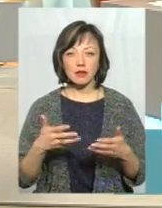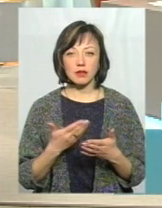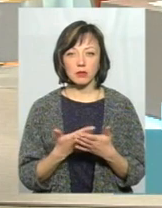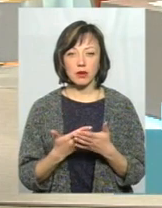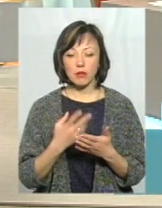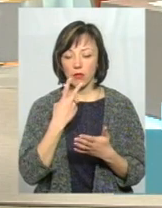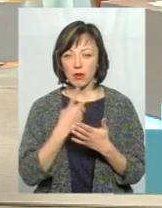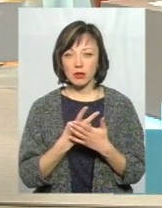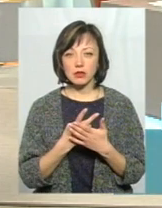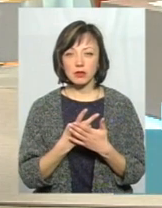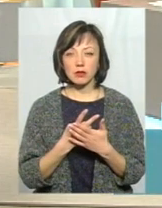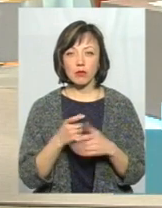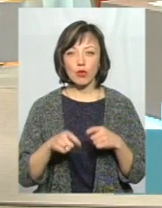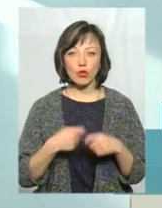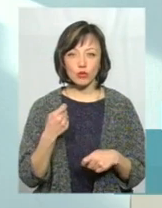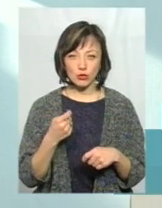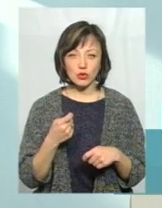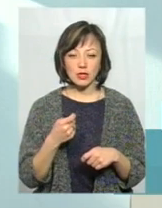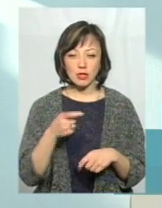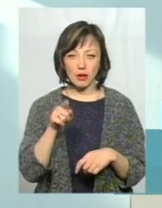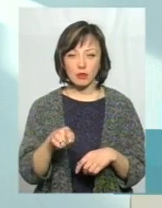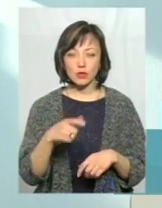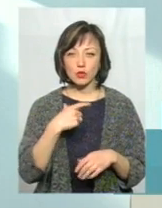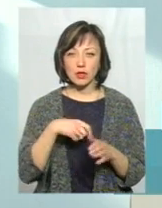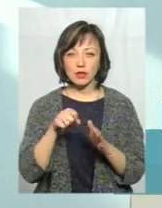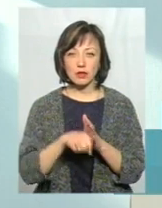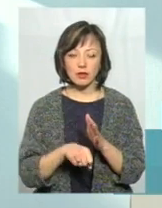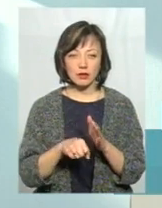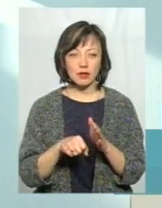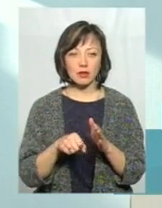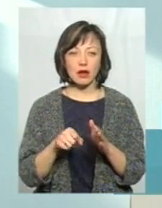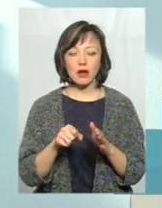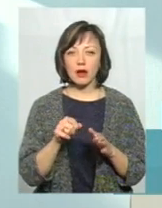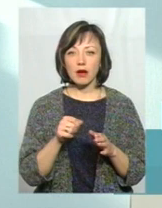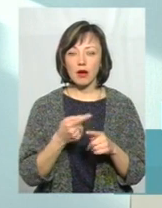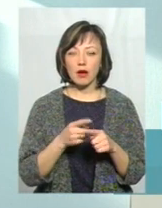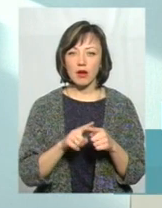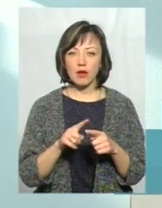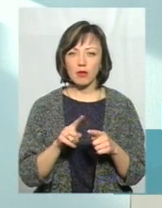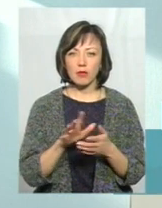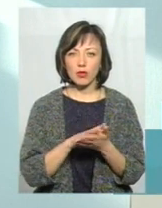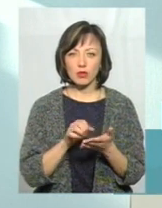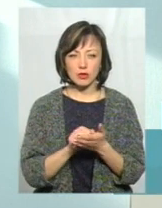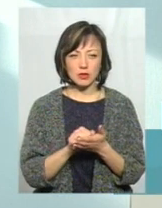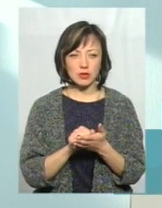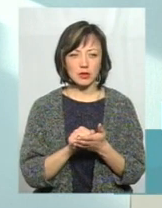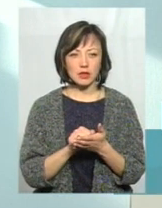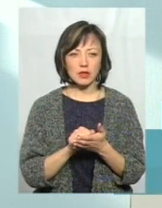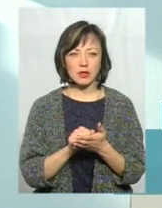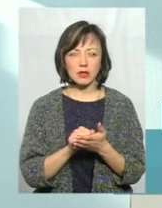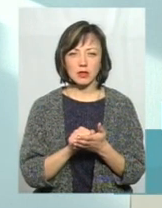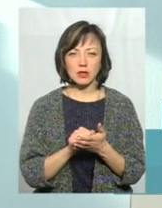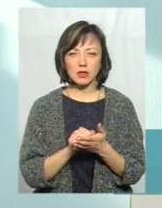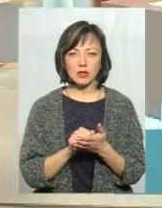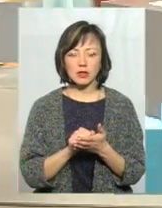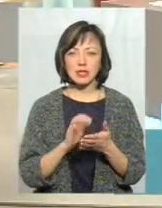ми спостерігаємо там суїцидальні спроби. Це біполярний афективний розлад або рекурентний депресивний розлад. Це